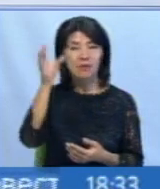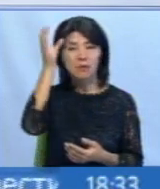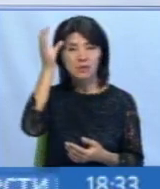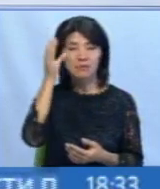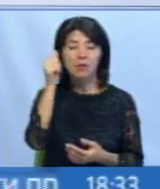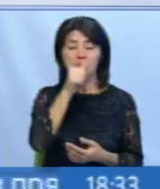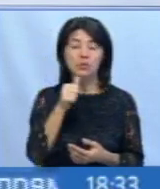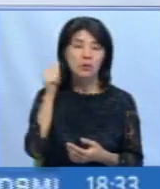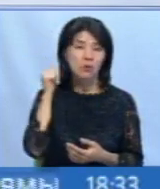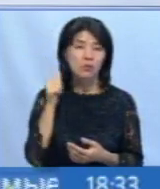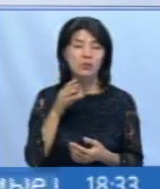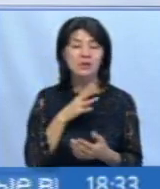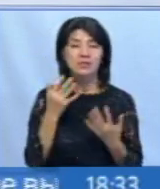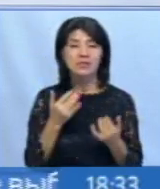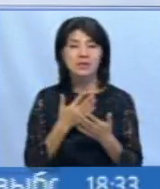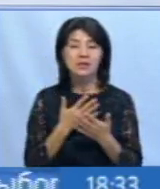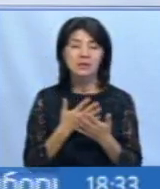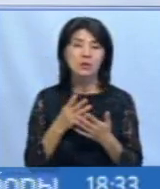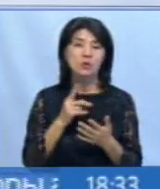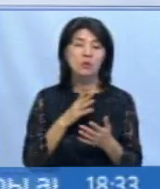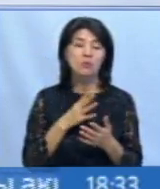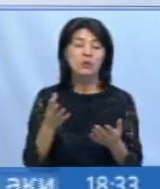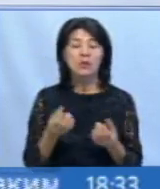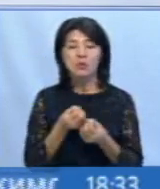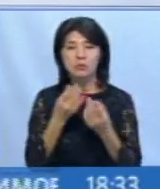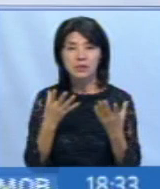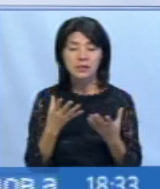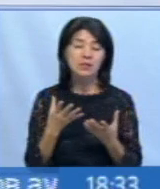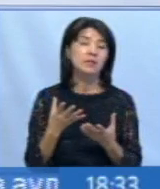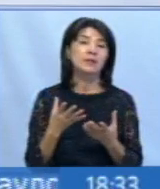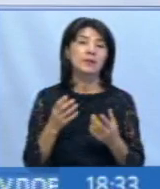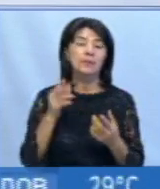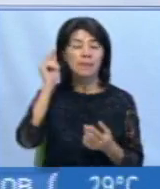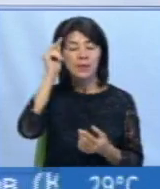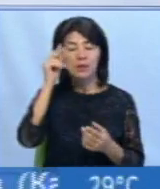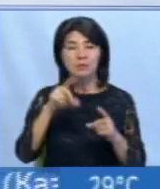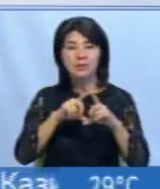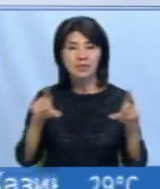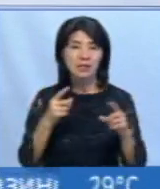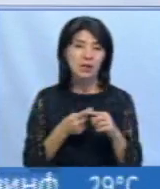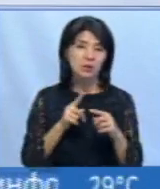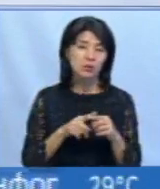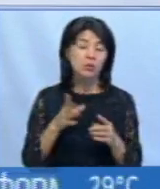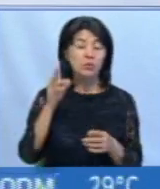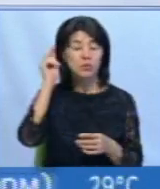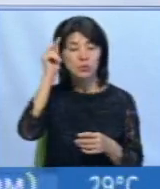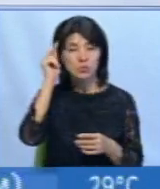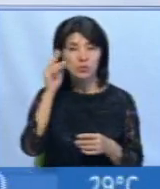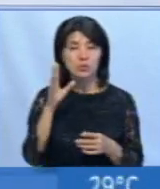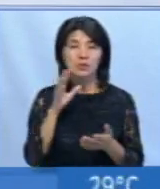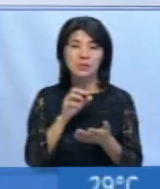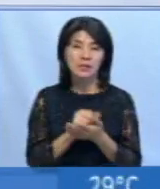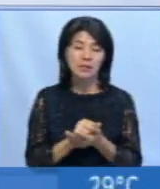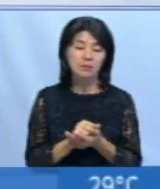активно ведется работа по упразднению учебных заведений, не предоставляющих соответствующего обучения и